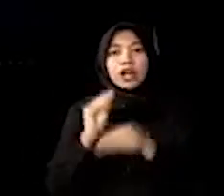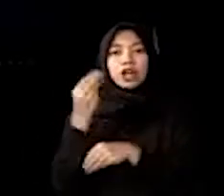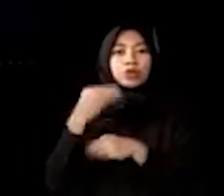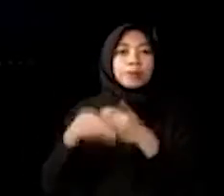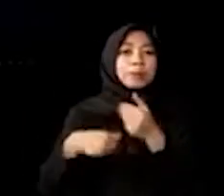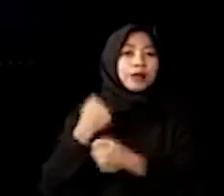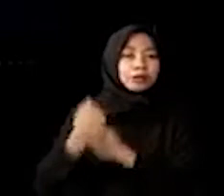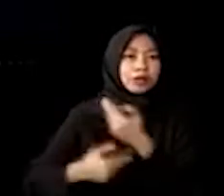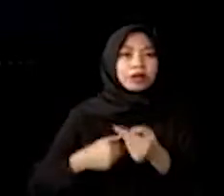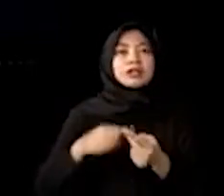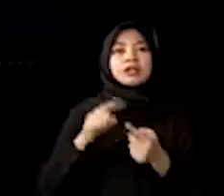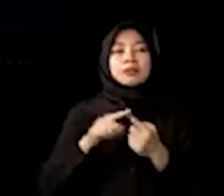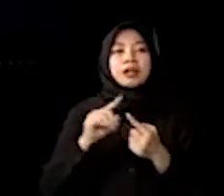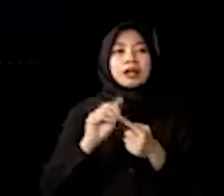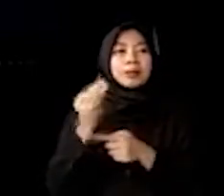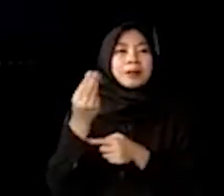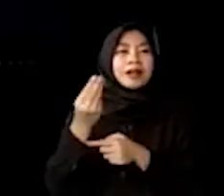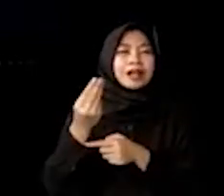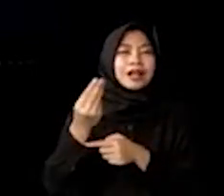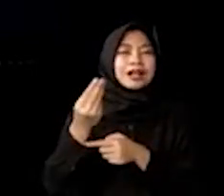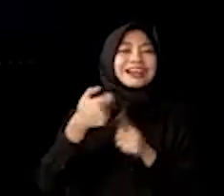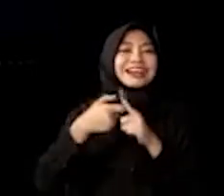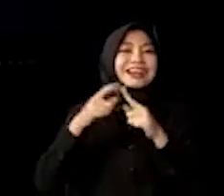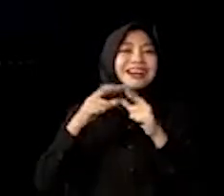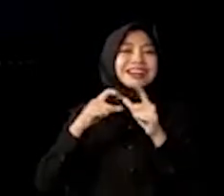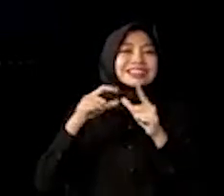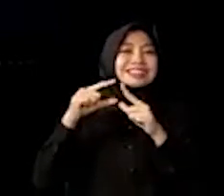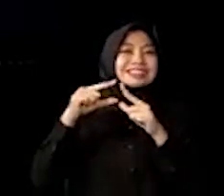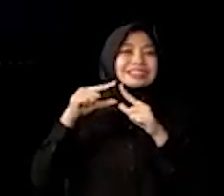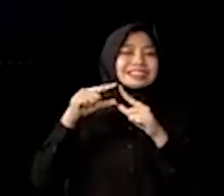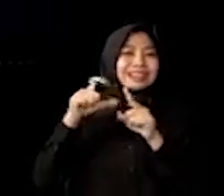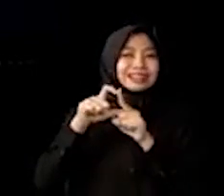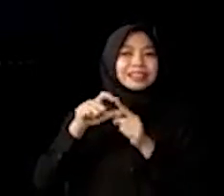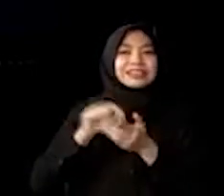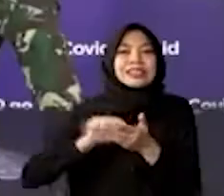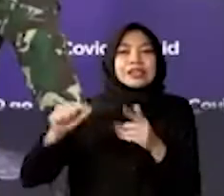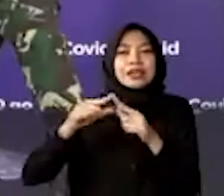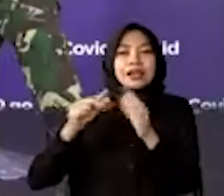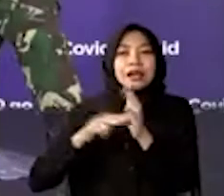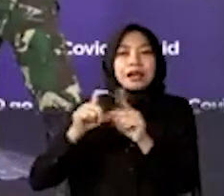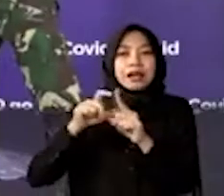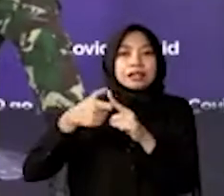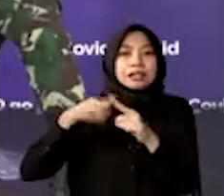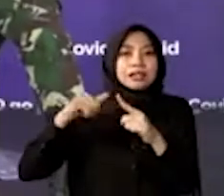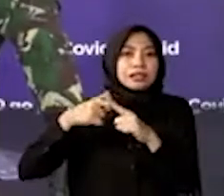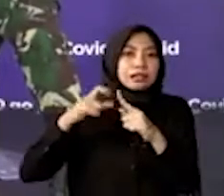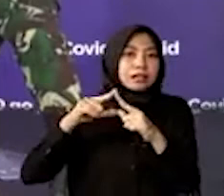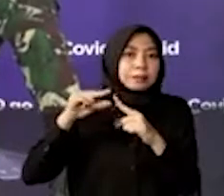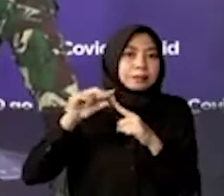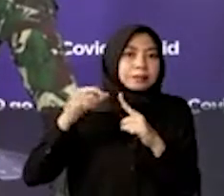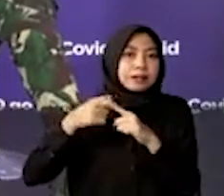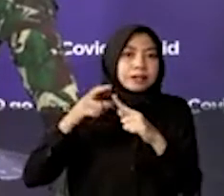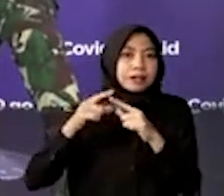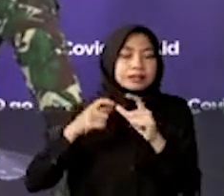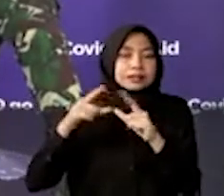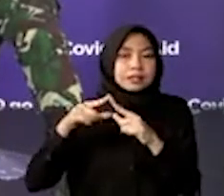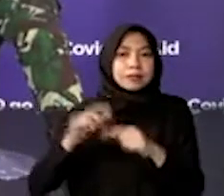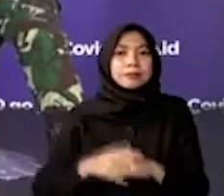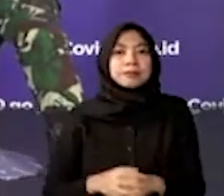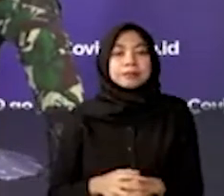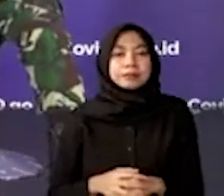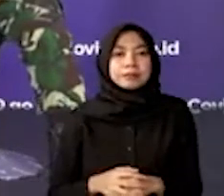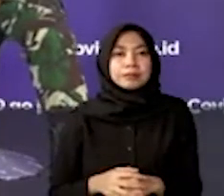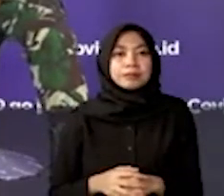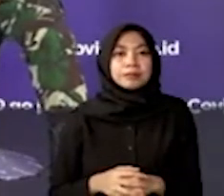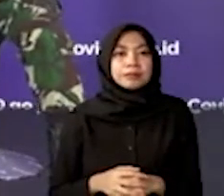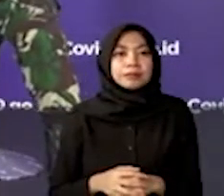yang pertama adalah Kepala Staf Angkatan Darat Jenderal Andika Perkasa Pak Andika terima kasih terima kasih